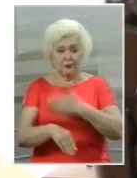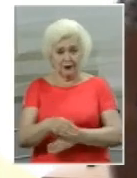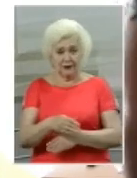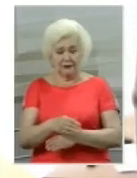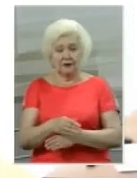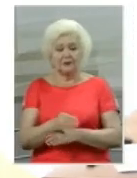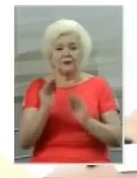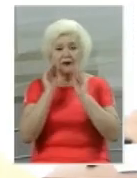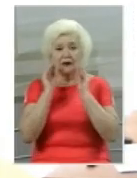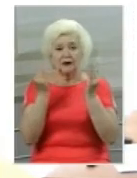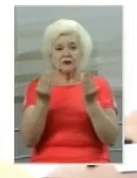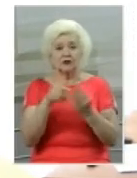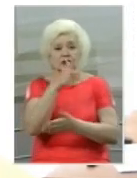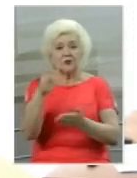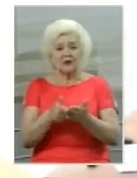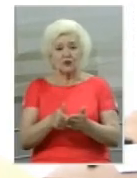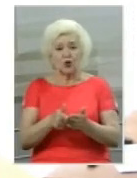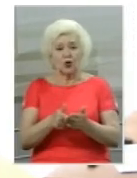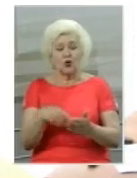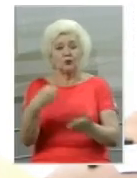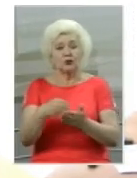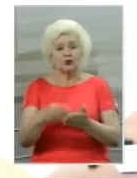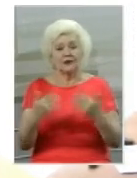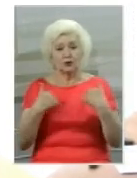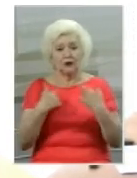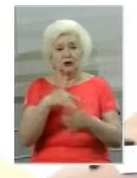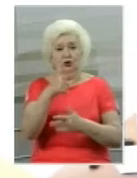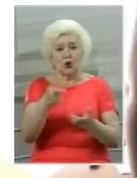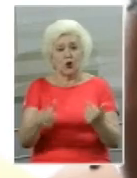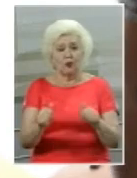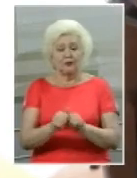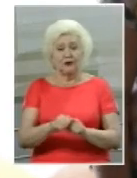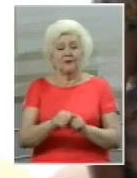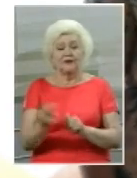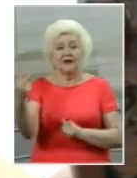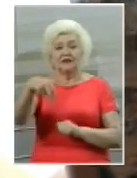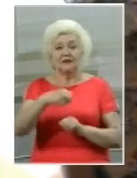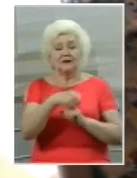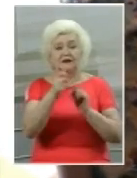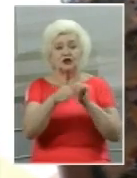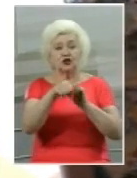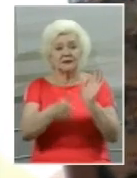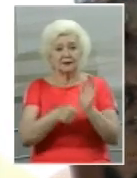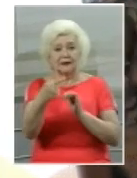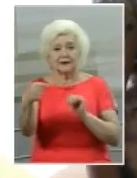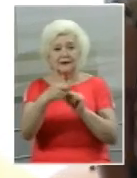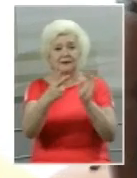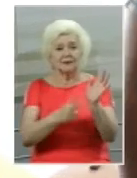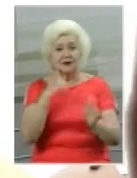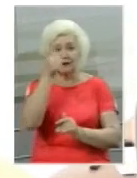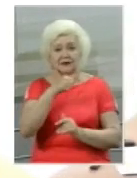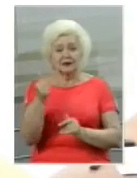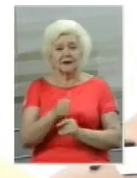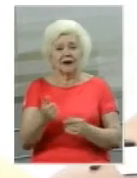З міського бюджету нашого міста за 2016-2017 рік лише